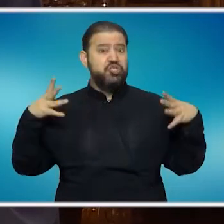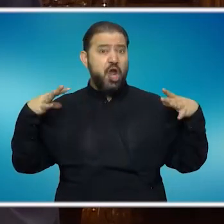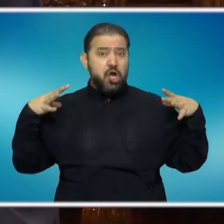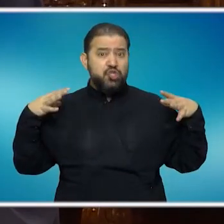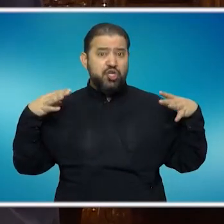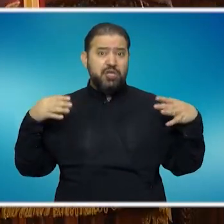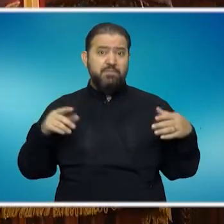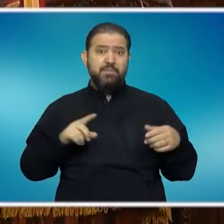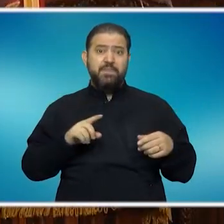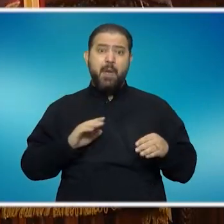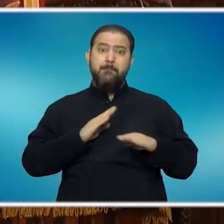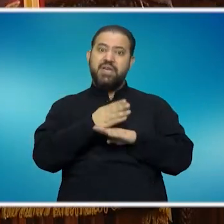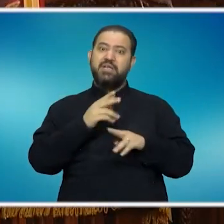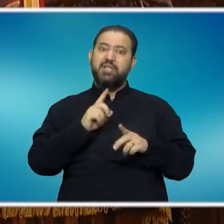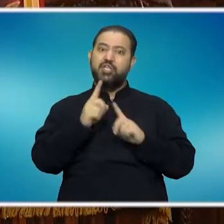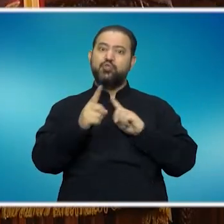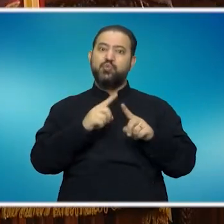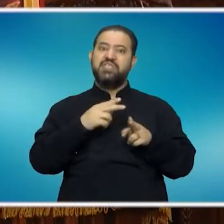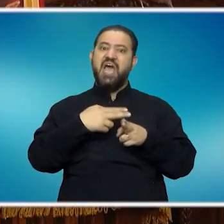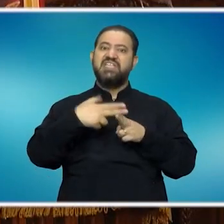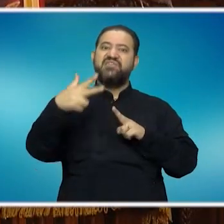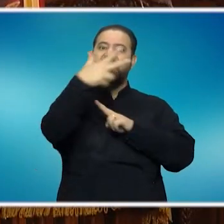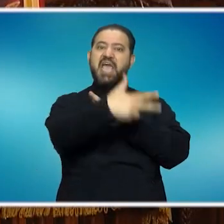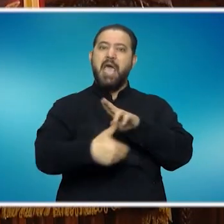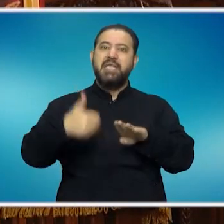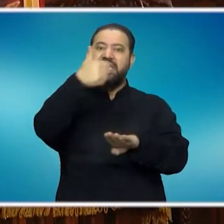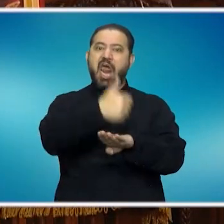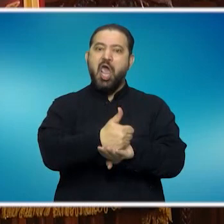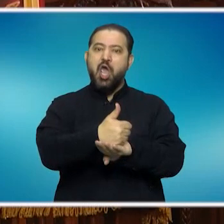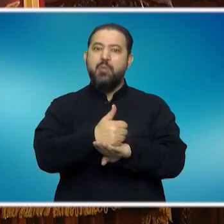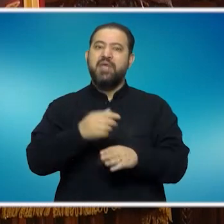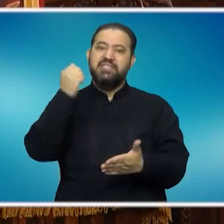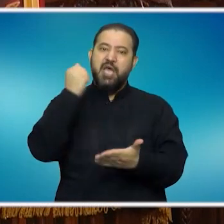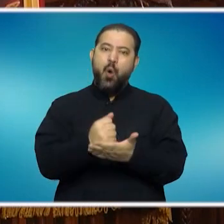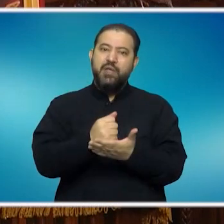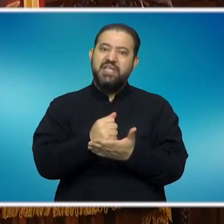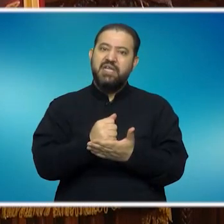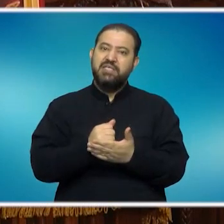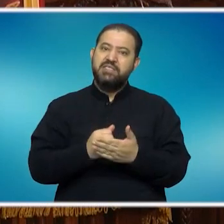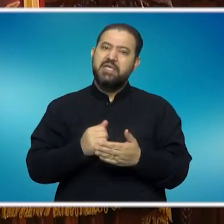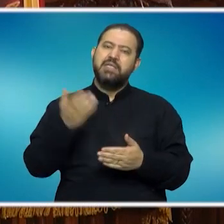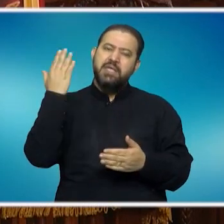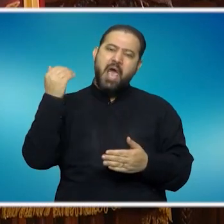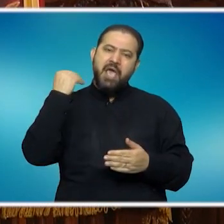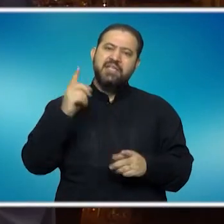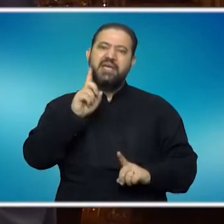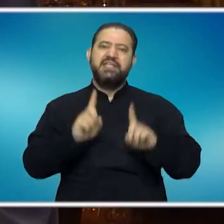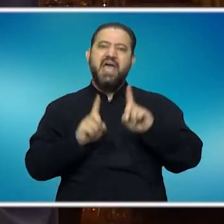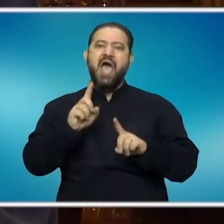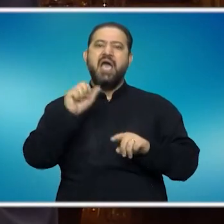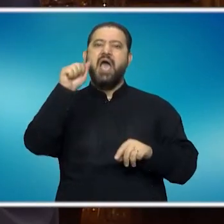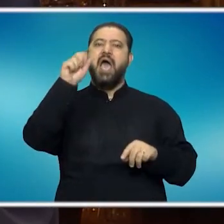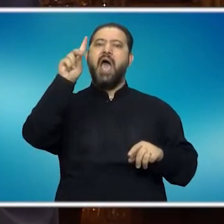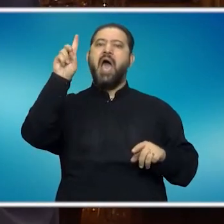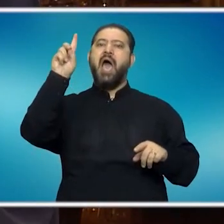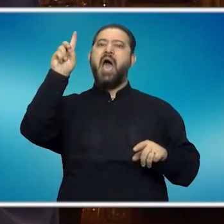îngeri. Doar prin sfatul Sfintei Treimi se hotărâse din veșnicie că dacă Adam va cădea și nu va